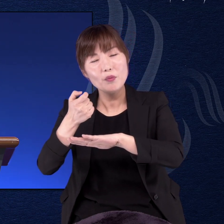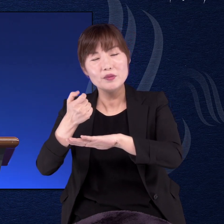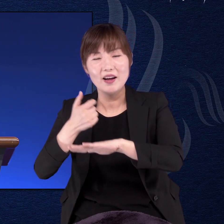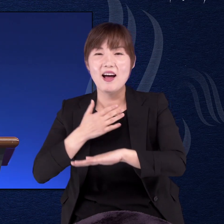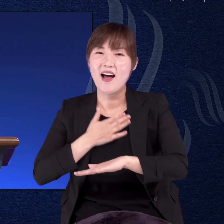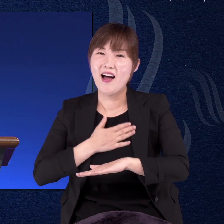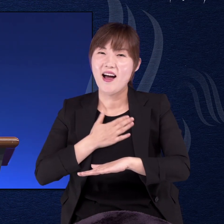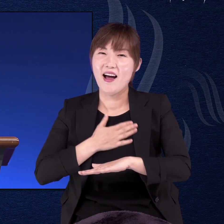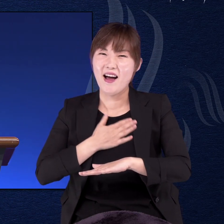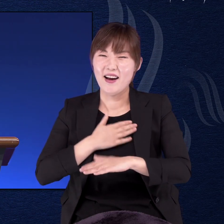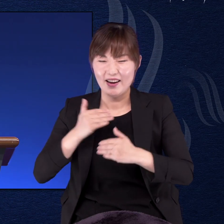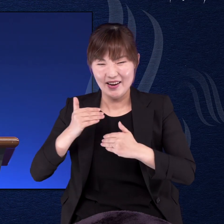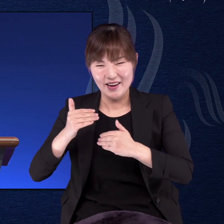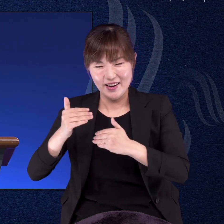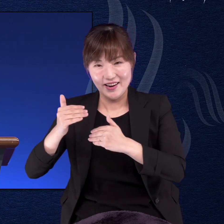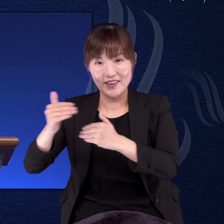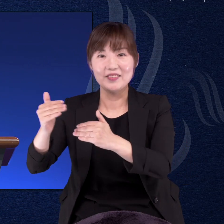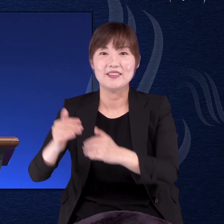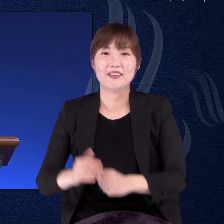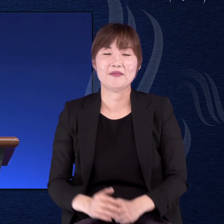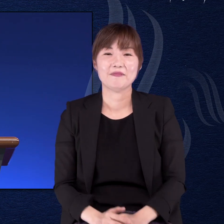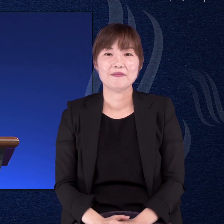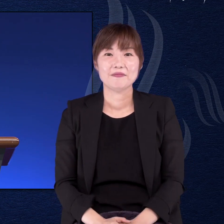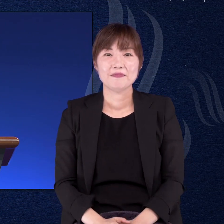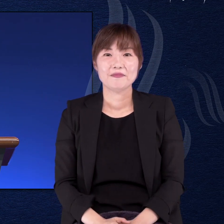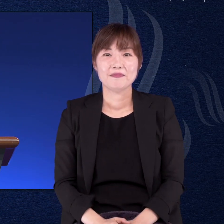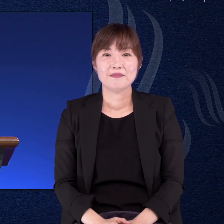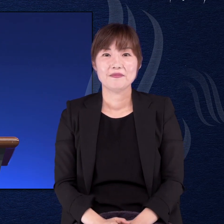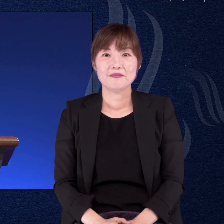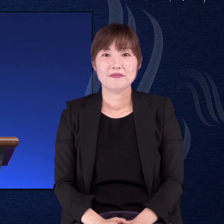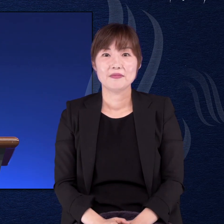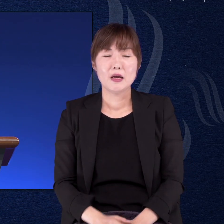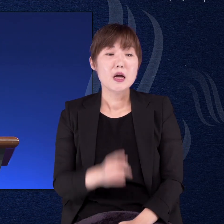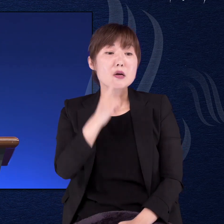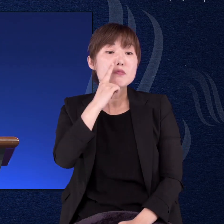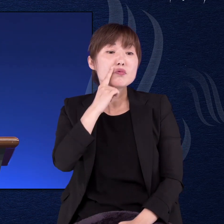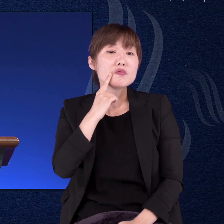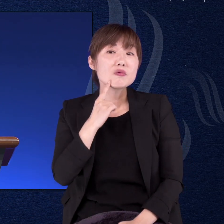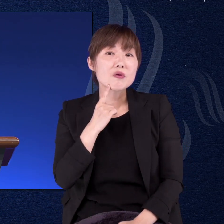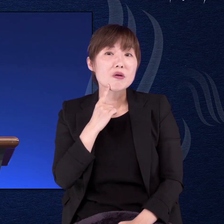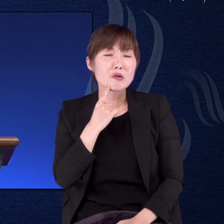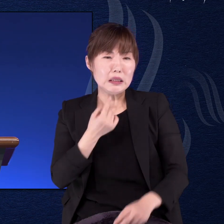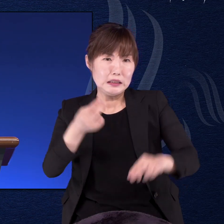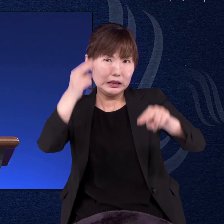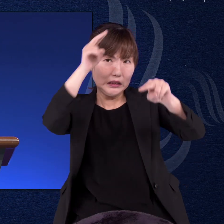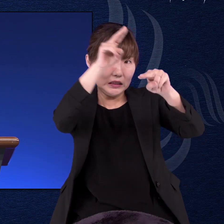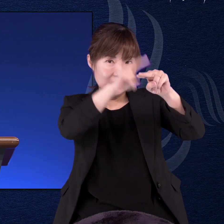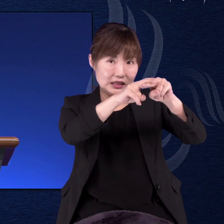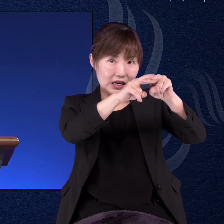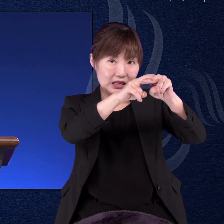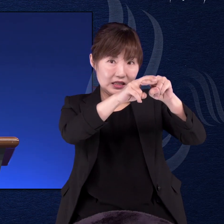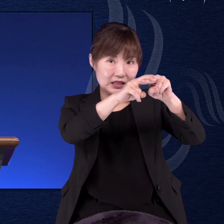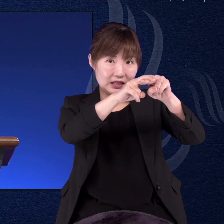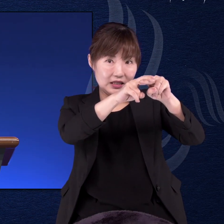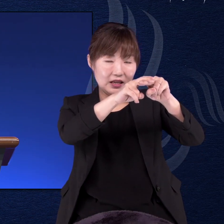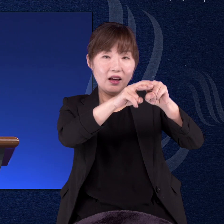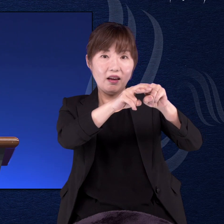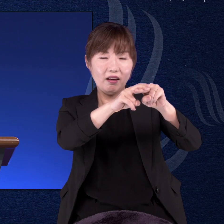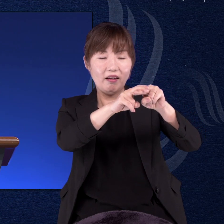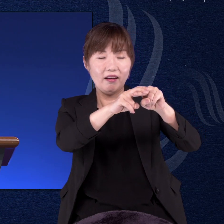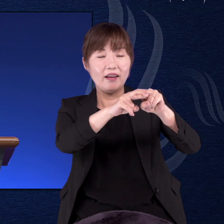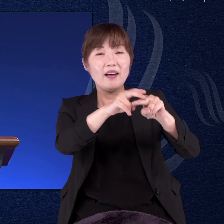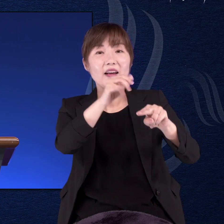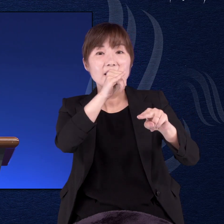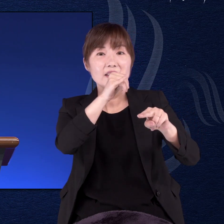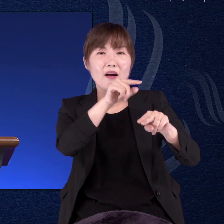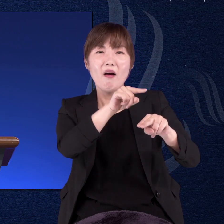아이가 세상적으로 부러워하는 그런 자리에 가 있는 게 성공이 아니라, 아이가 어디에 있던, 부모를